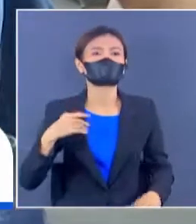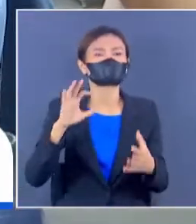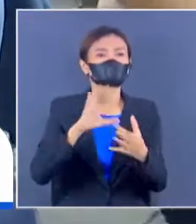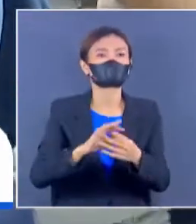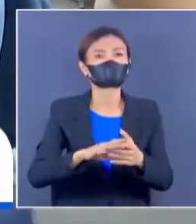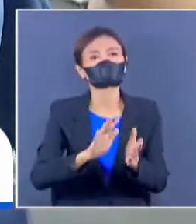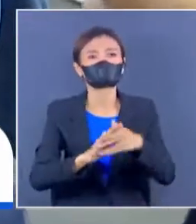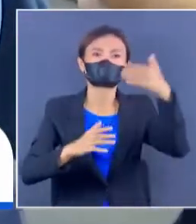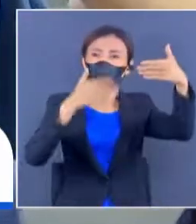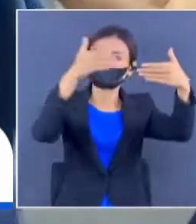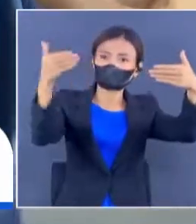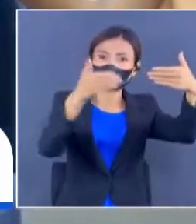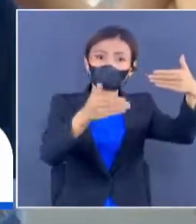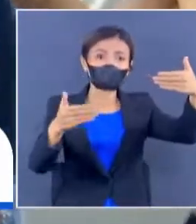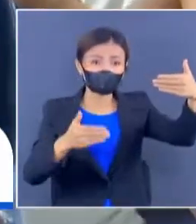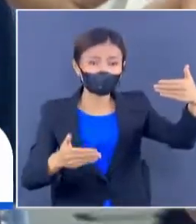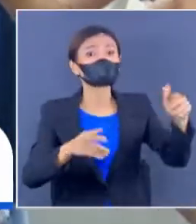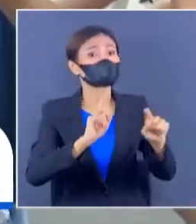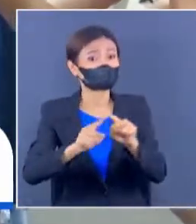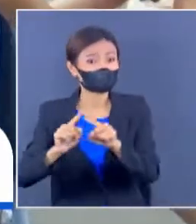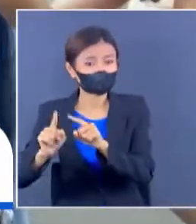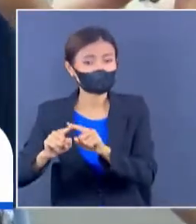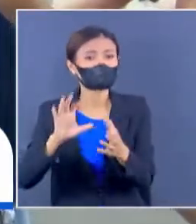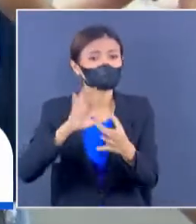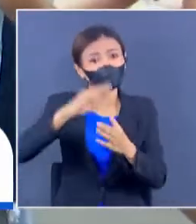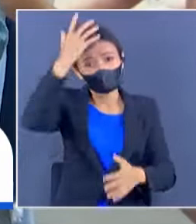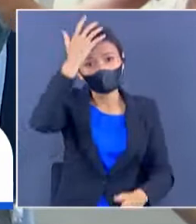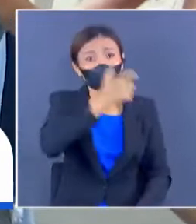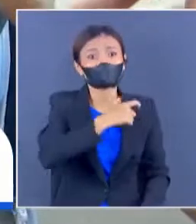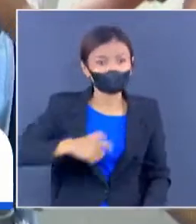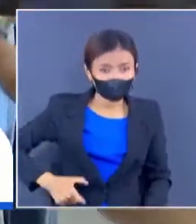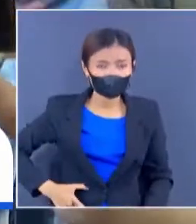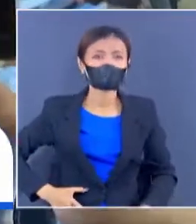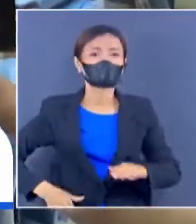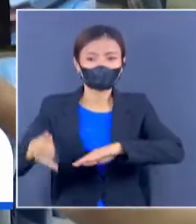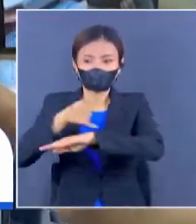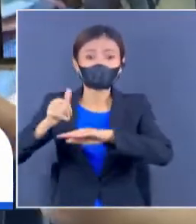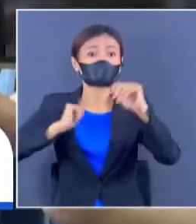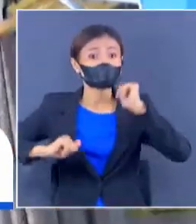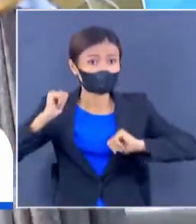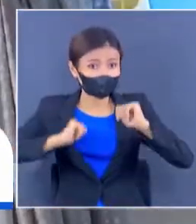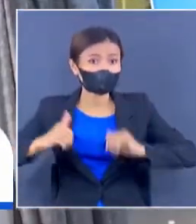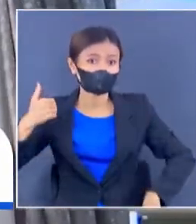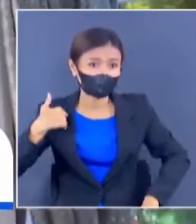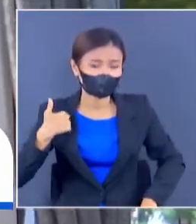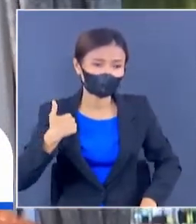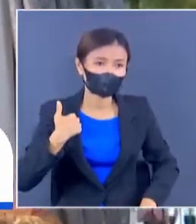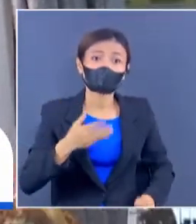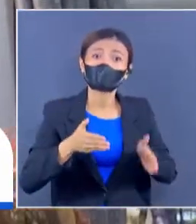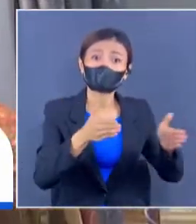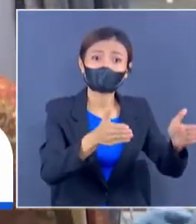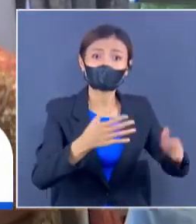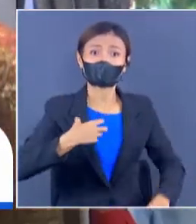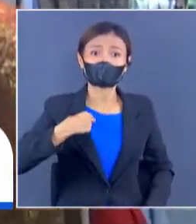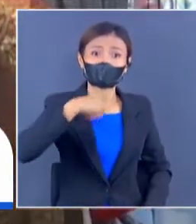ระเกียรติการจัดแสดงส่วนที่เป็นไฮไลท์ได้แก่โซนศิลปินโอท็อปโซนผ้าไทยใส่ให้สนุ